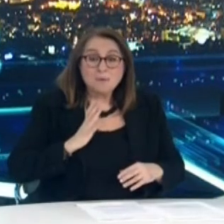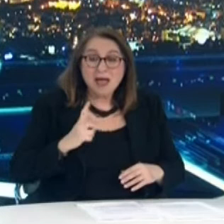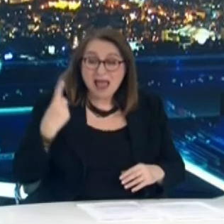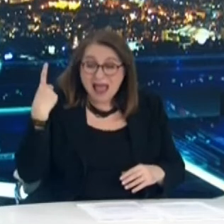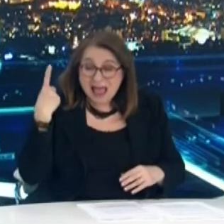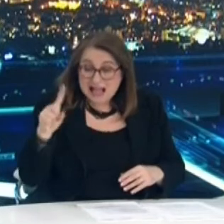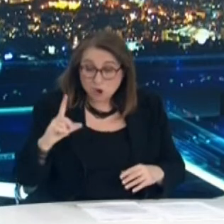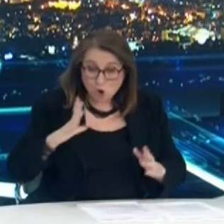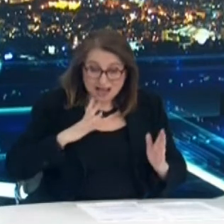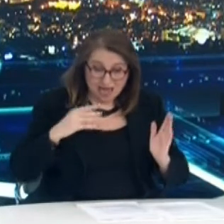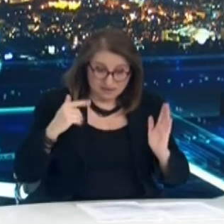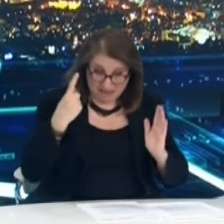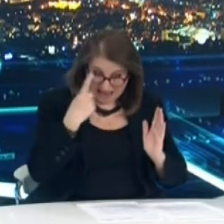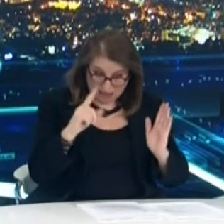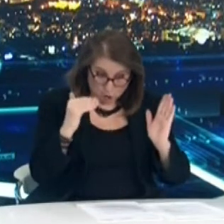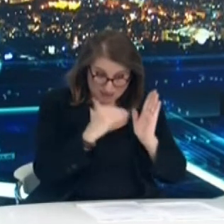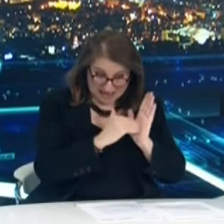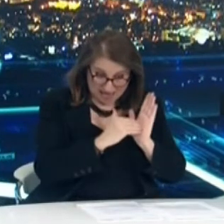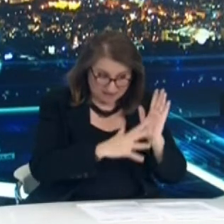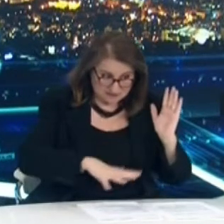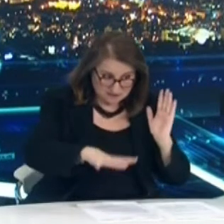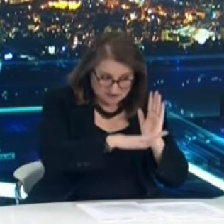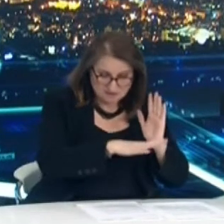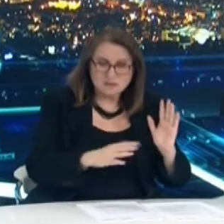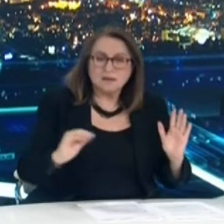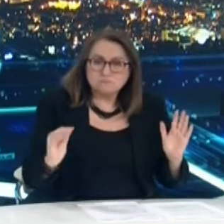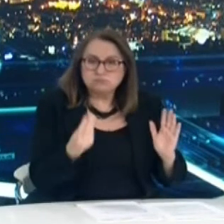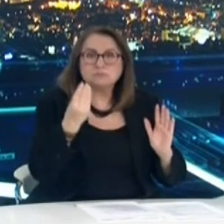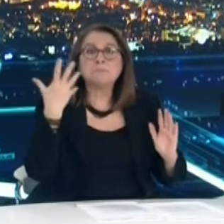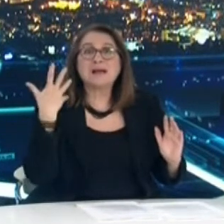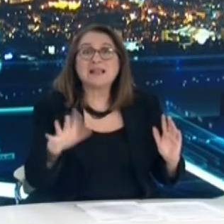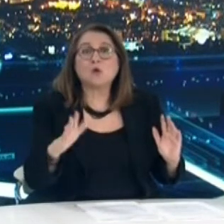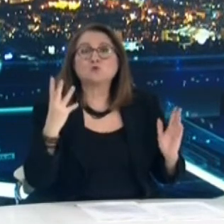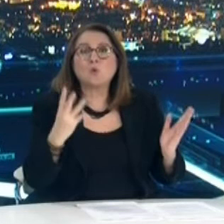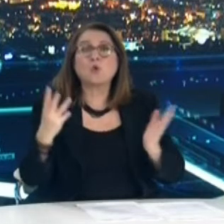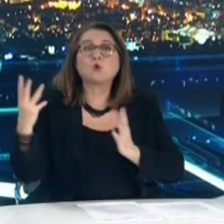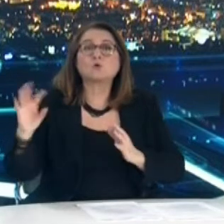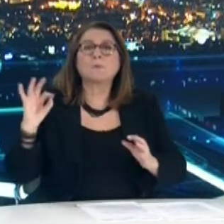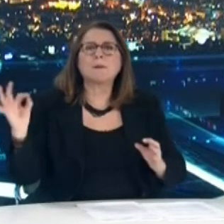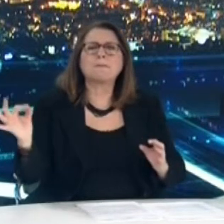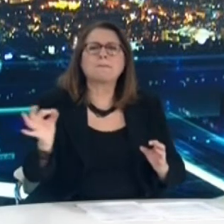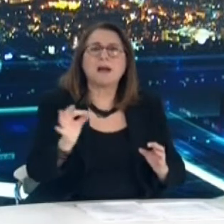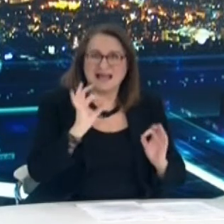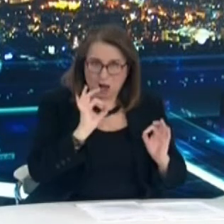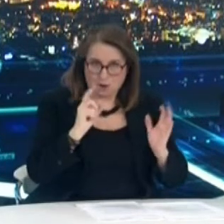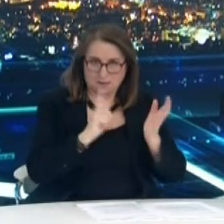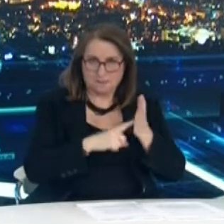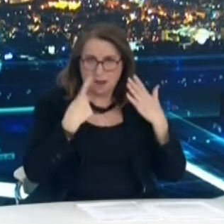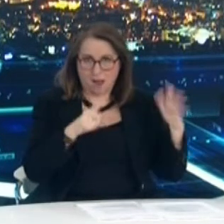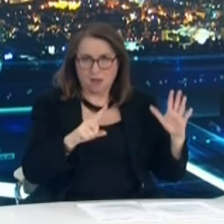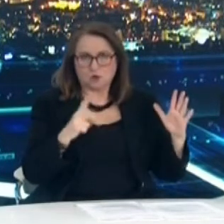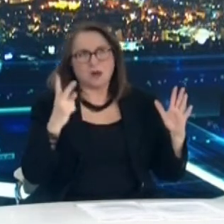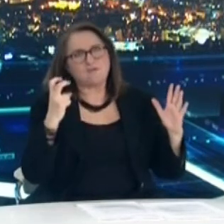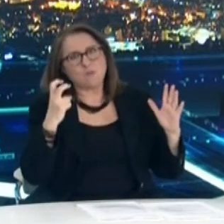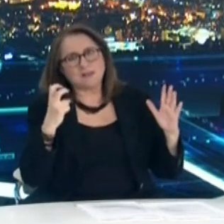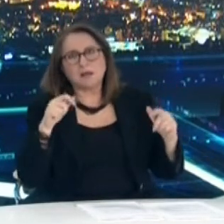το όριο συναγερμού του Ευρωπαϊκού CDC είναι 150. Όσον αφορά στην Περιφερειακή Ενότητα Φωκίδας, τα ενεργά κρούσματα έχουν αυξηθεί από 19